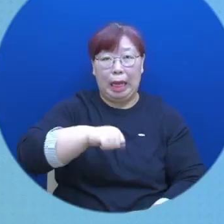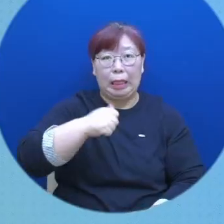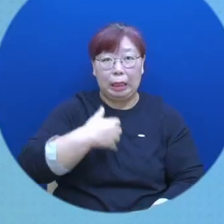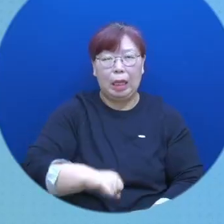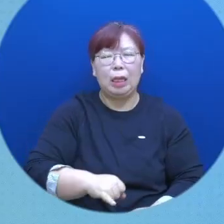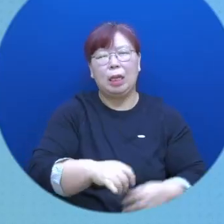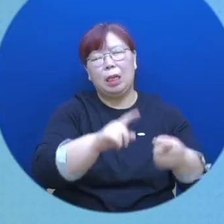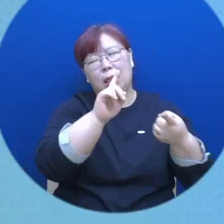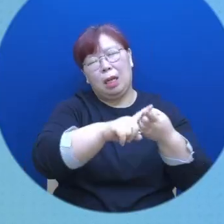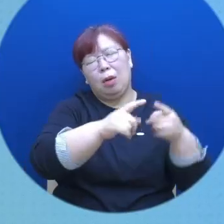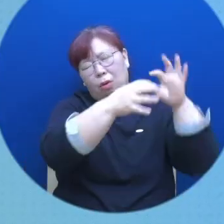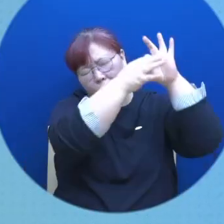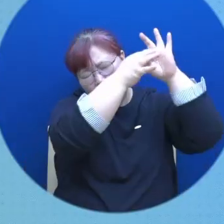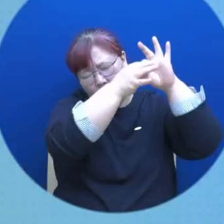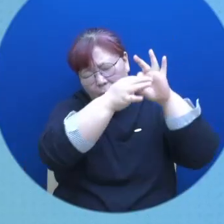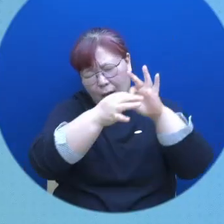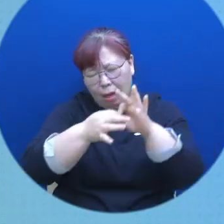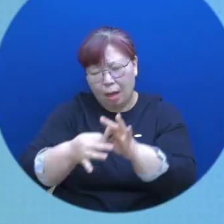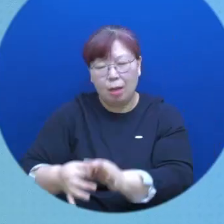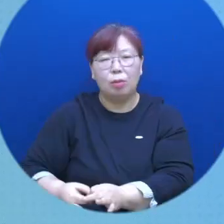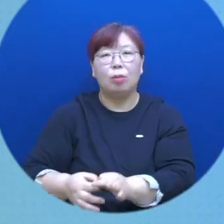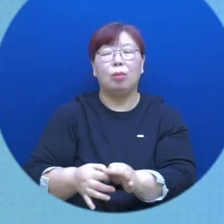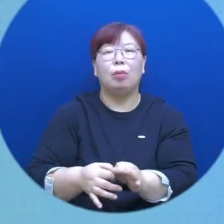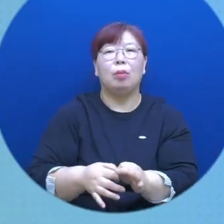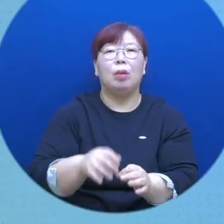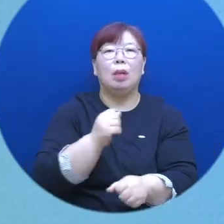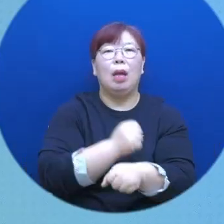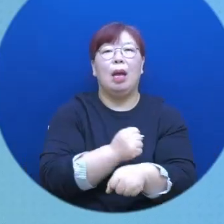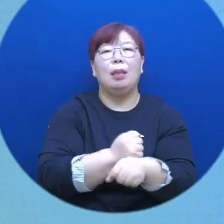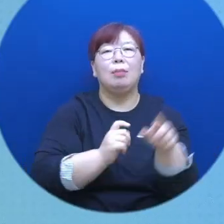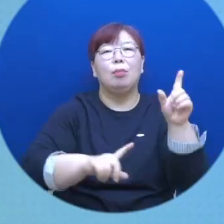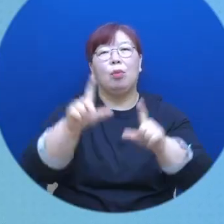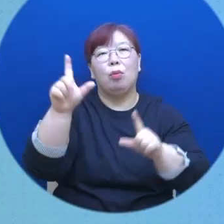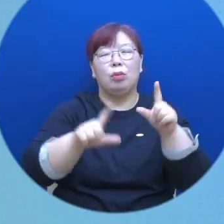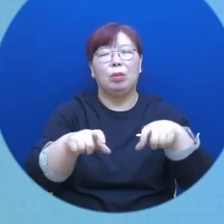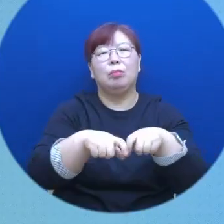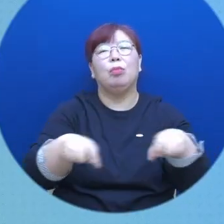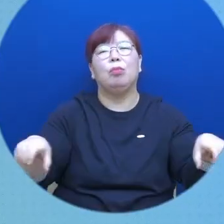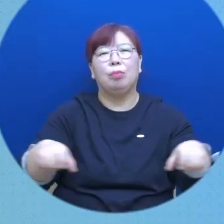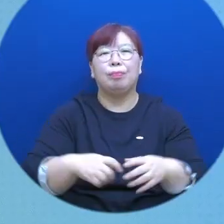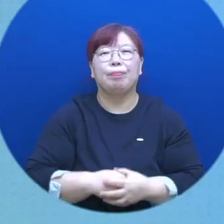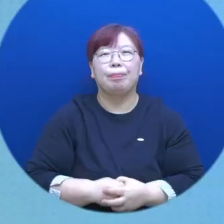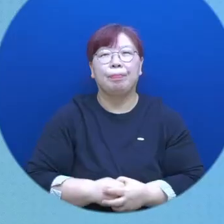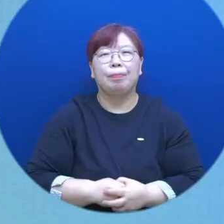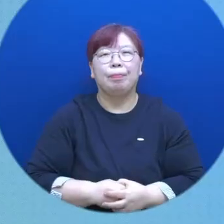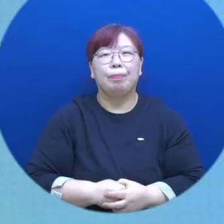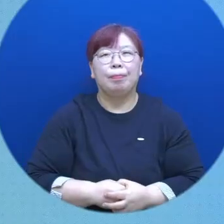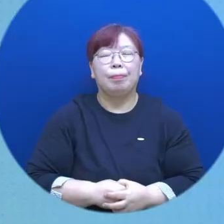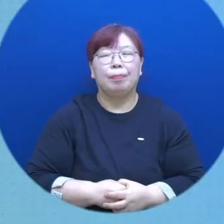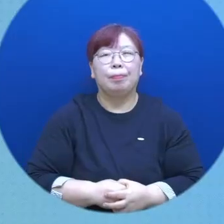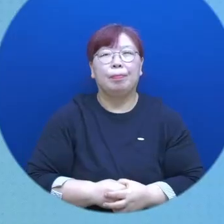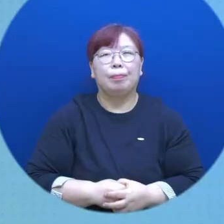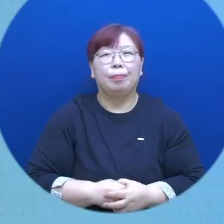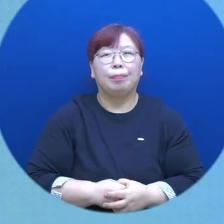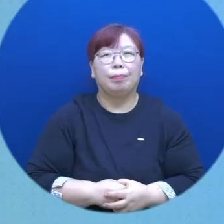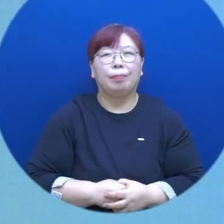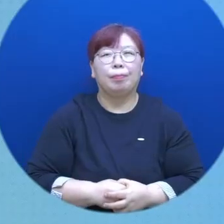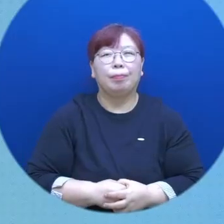대를 이어가는 것이 보통 가정이었기 때문에 그렇습니다. 이런